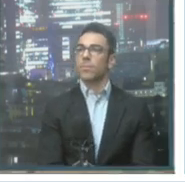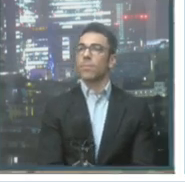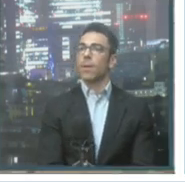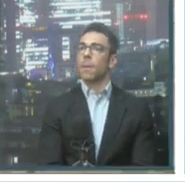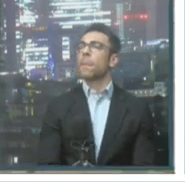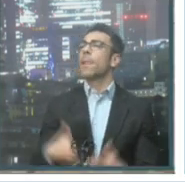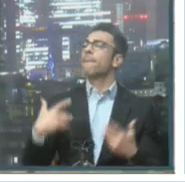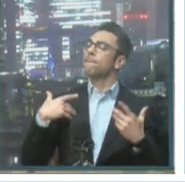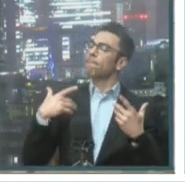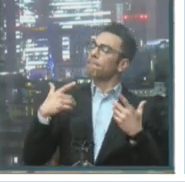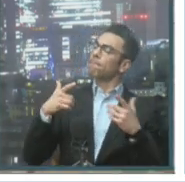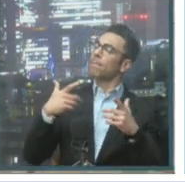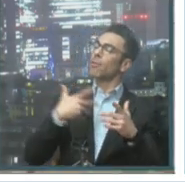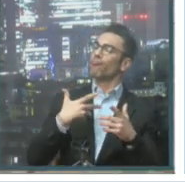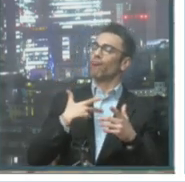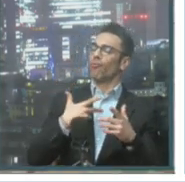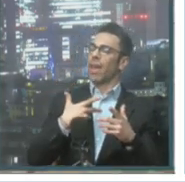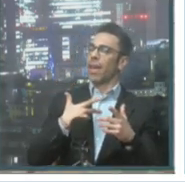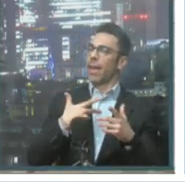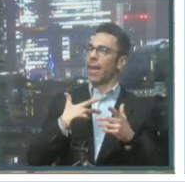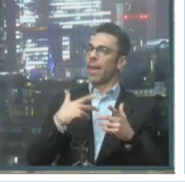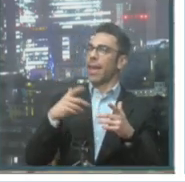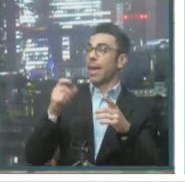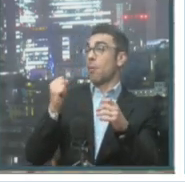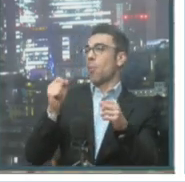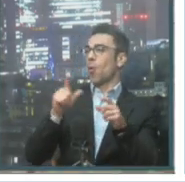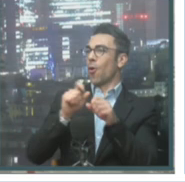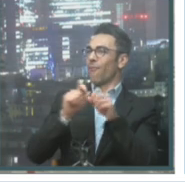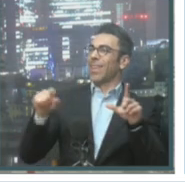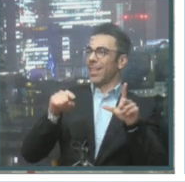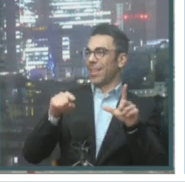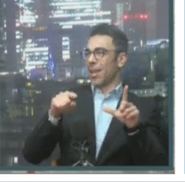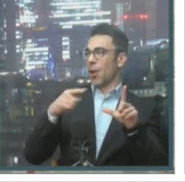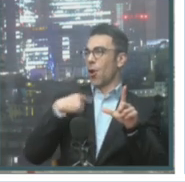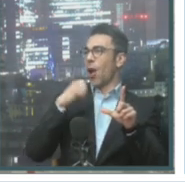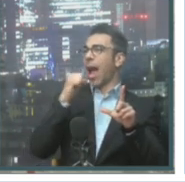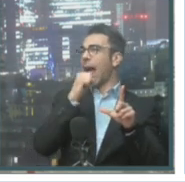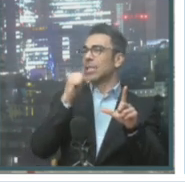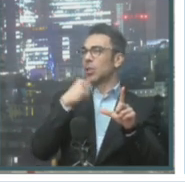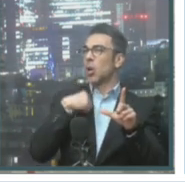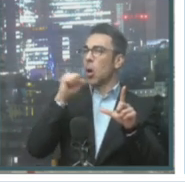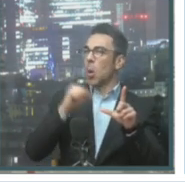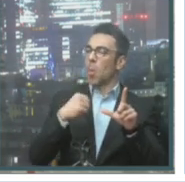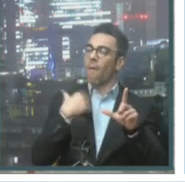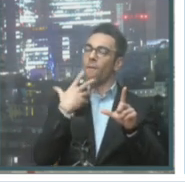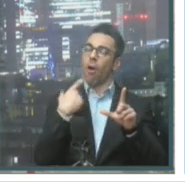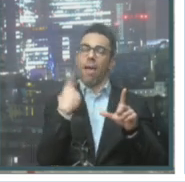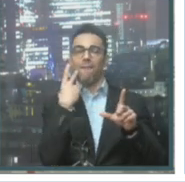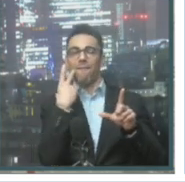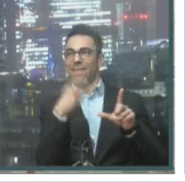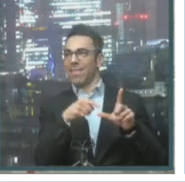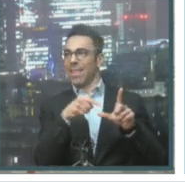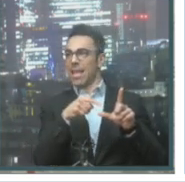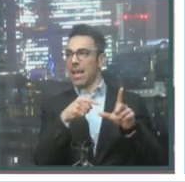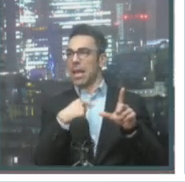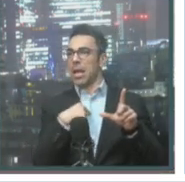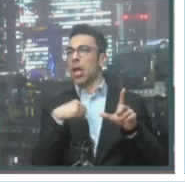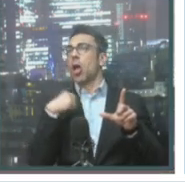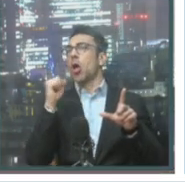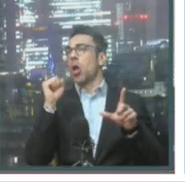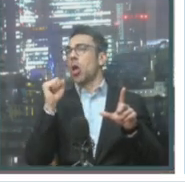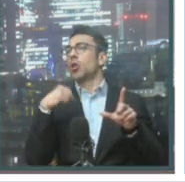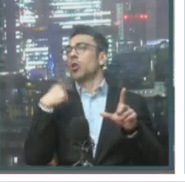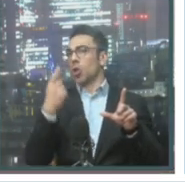abbiamo un pezzo di prato e vorrei vederlo magari un attimino così poi magari lo